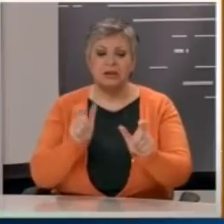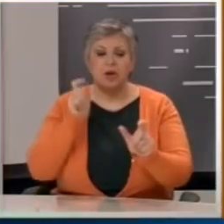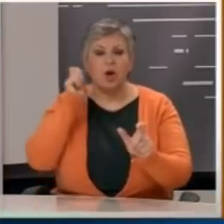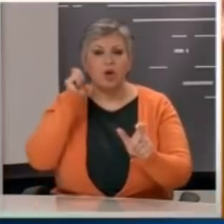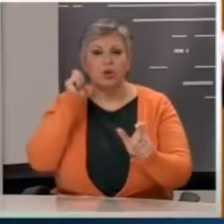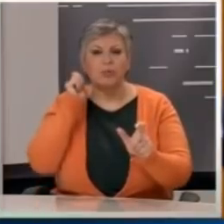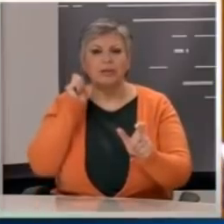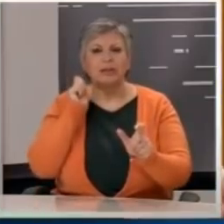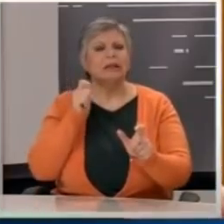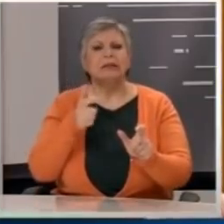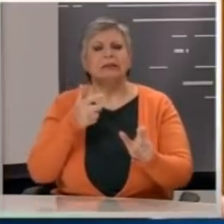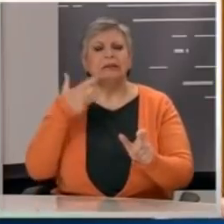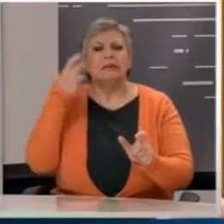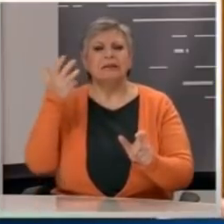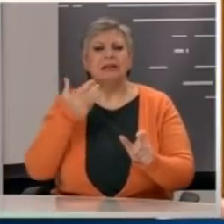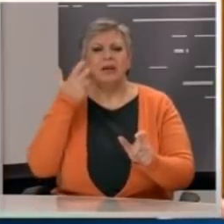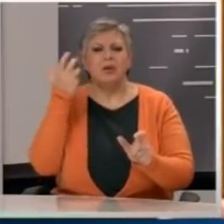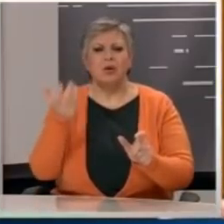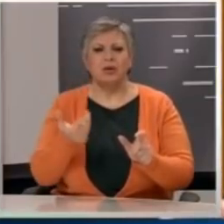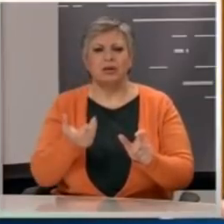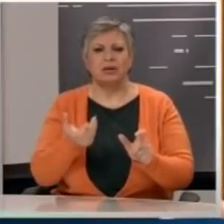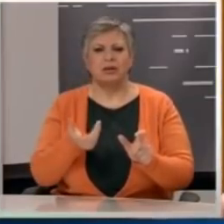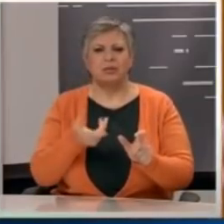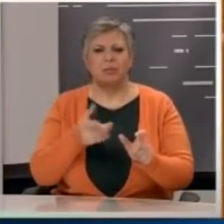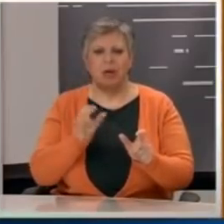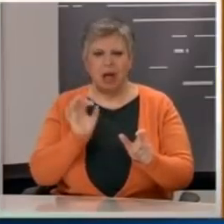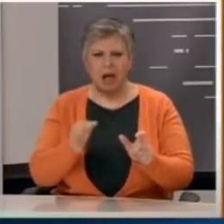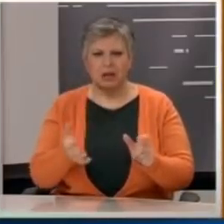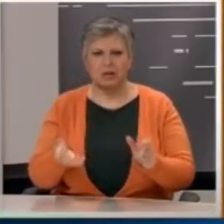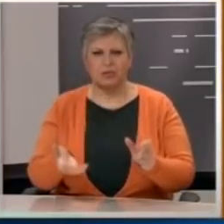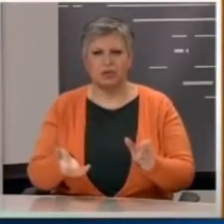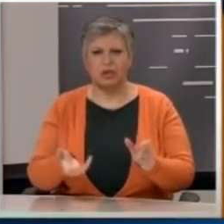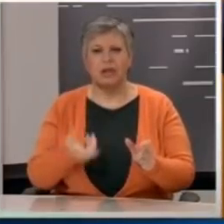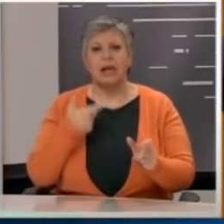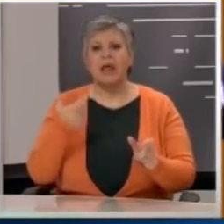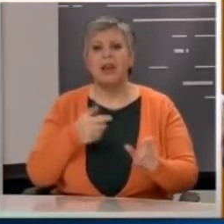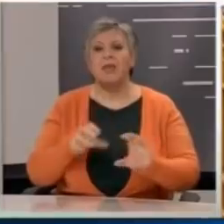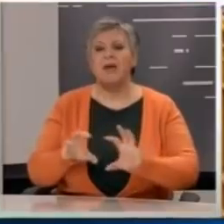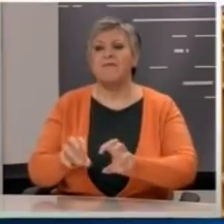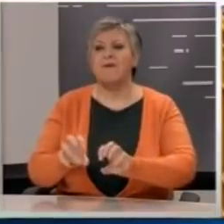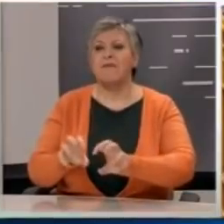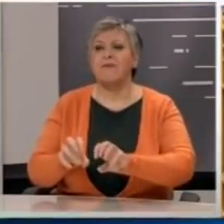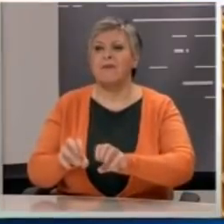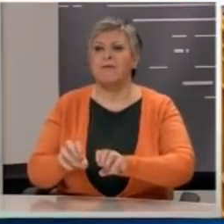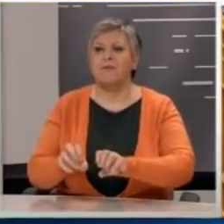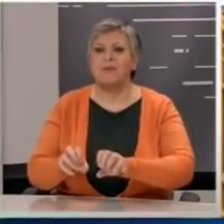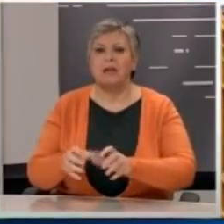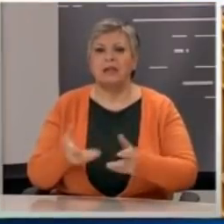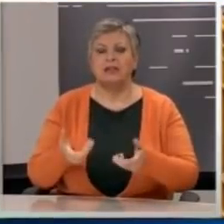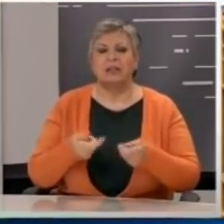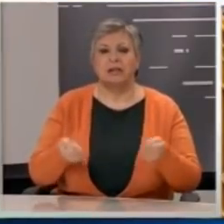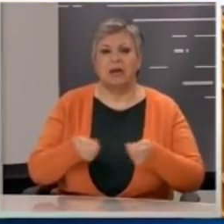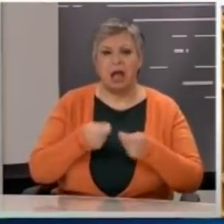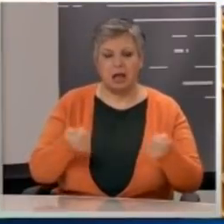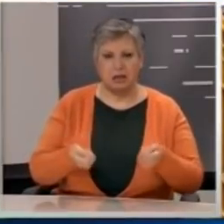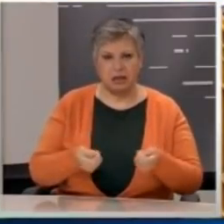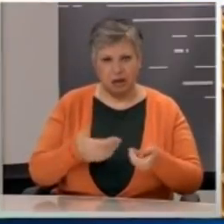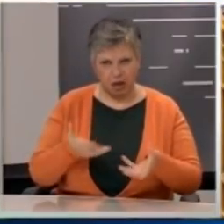ονομασία. Τι θα πει σύνθετη ονομασία. Και ο σκύλος Γαβγαβ είναι σύνθετη ονομασία.